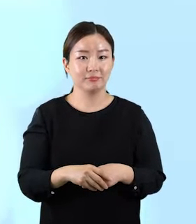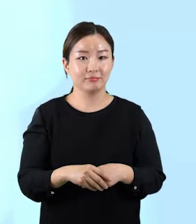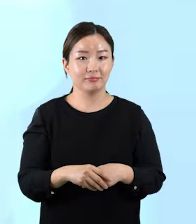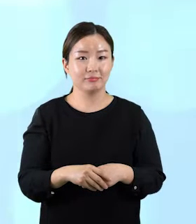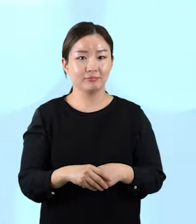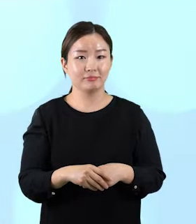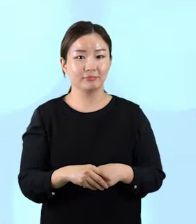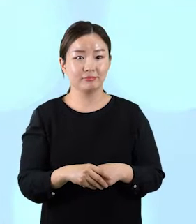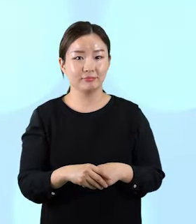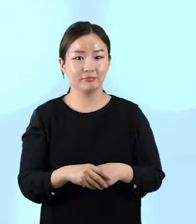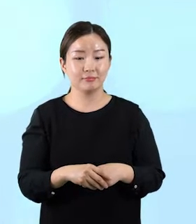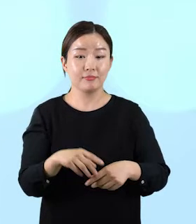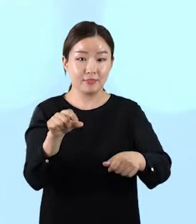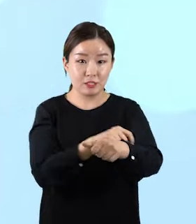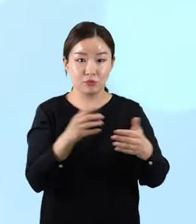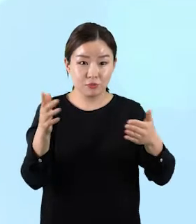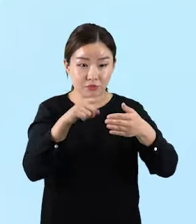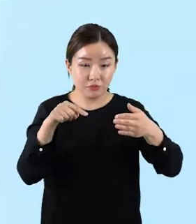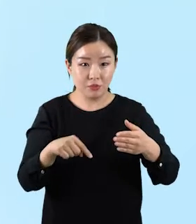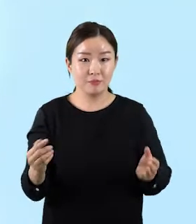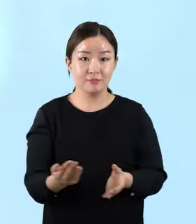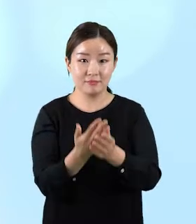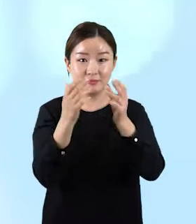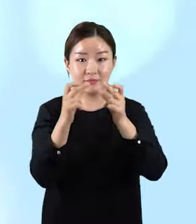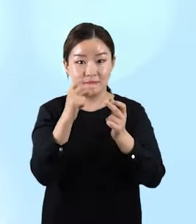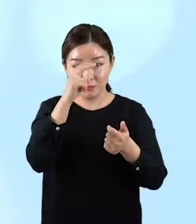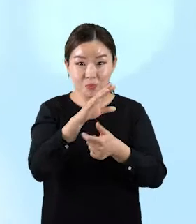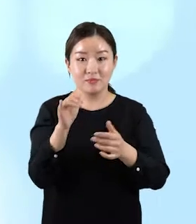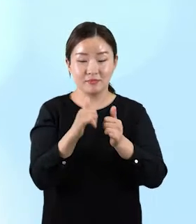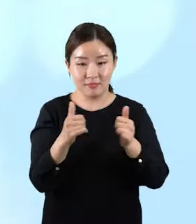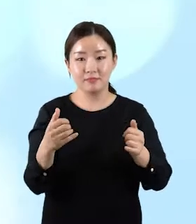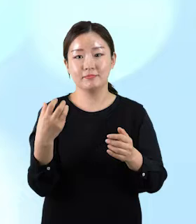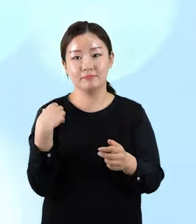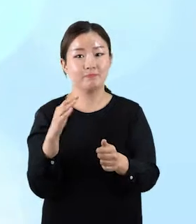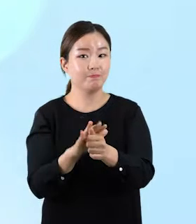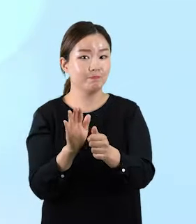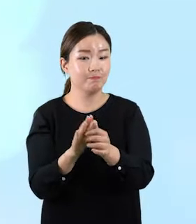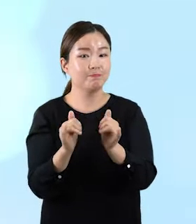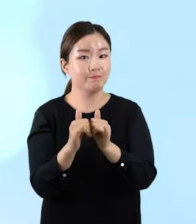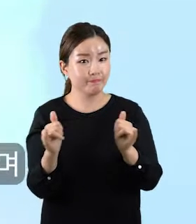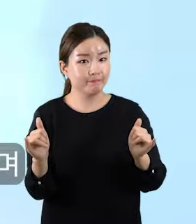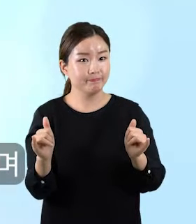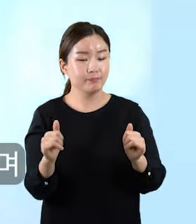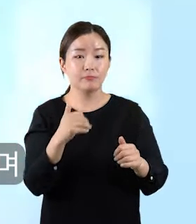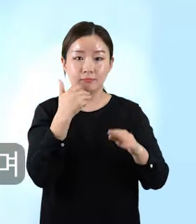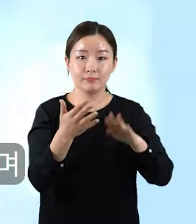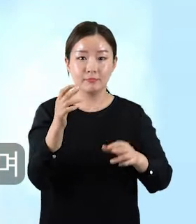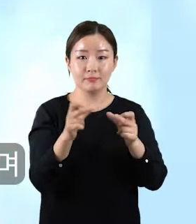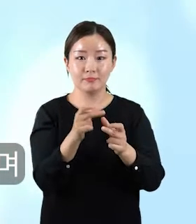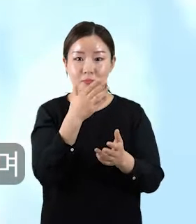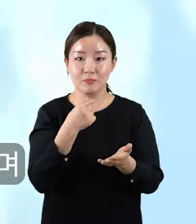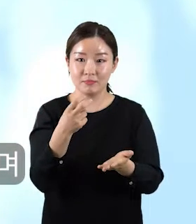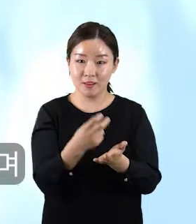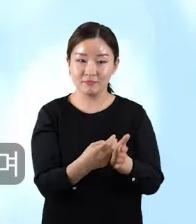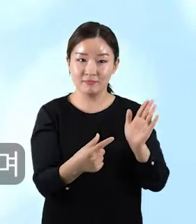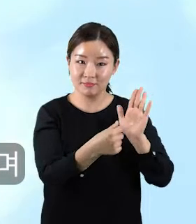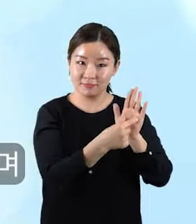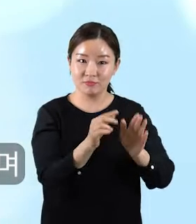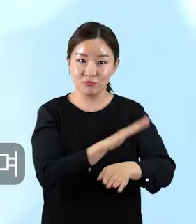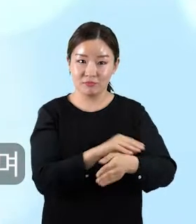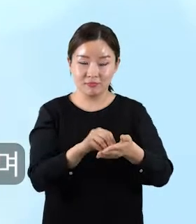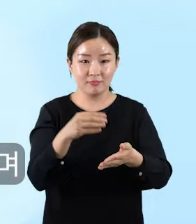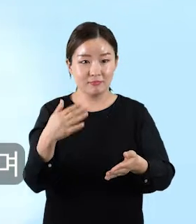가능합니다. 특화형 일자리 중 발달장애인 요양보호사 보조 일자리는 18세 이상의 장애인